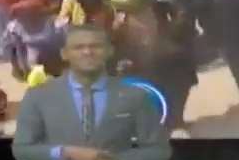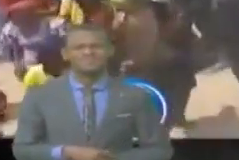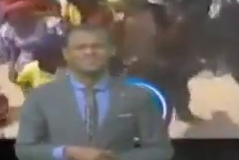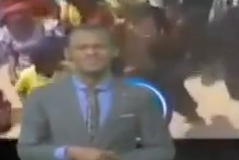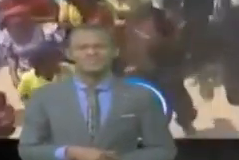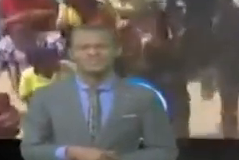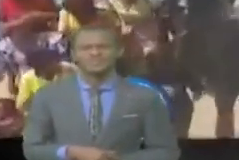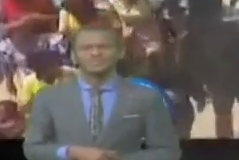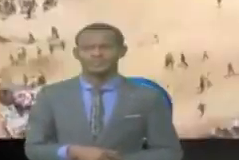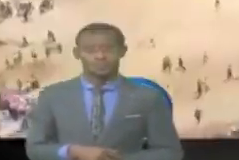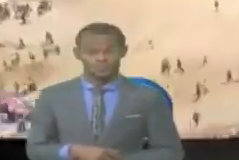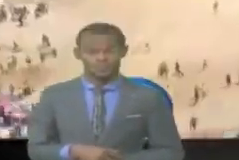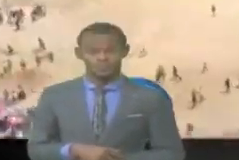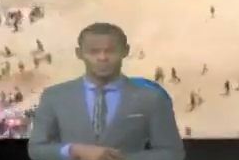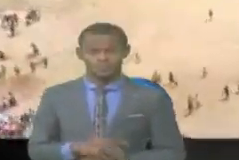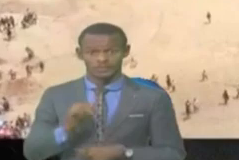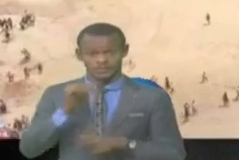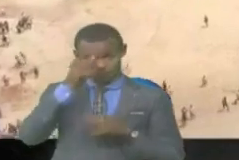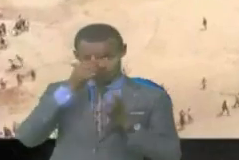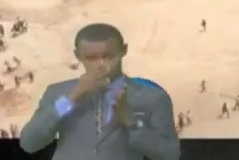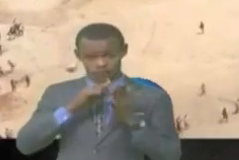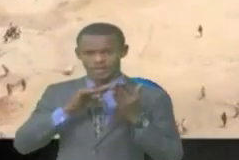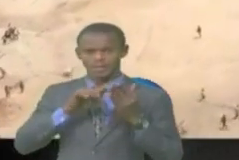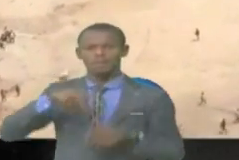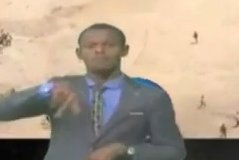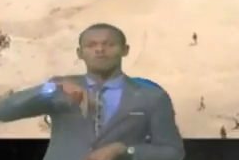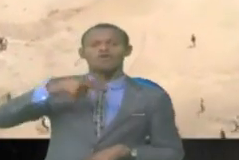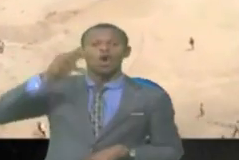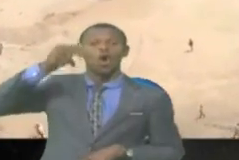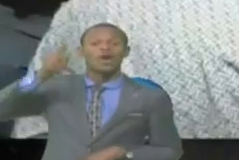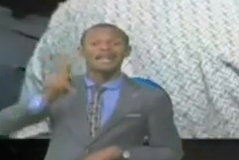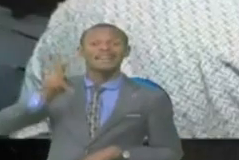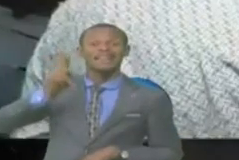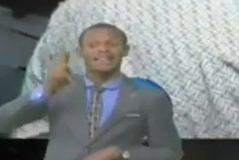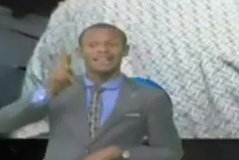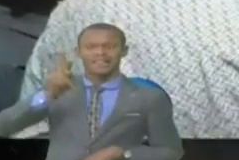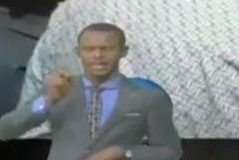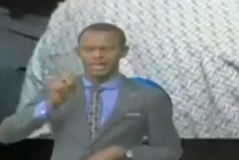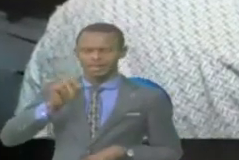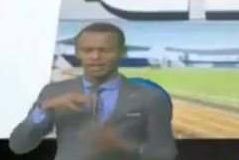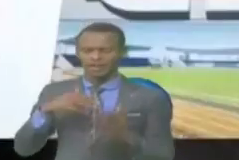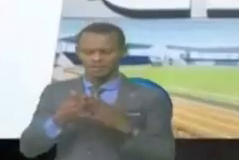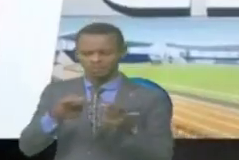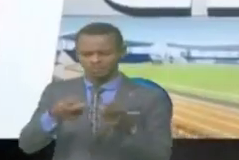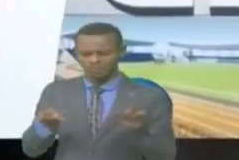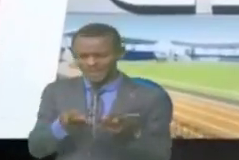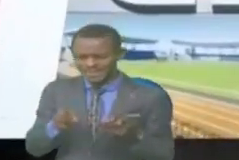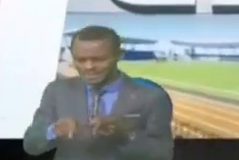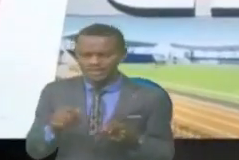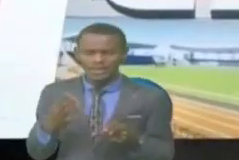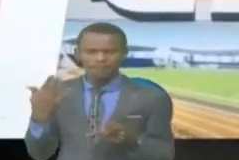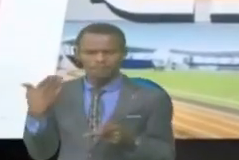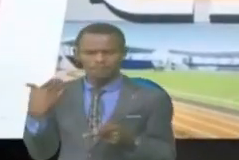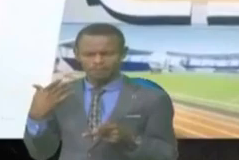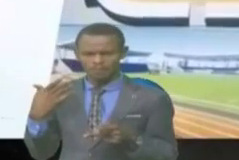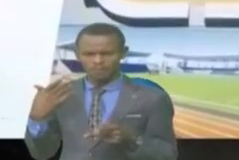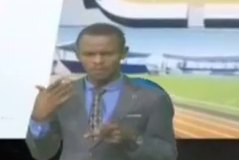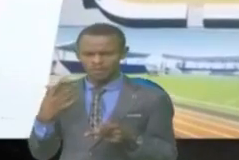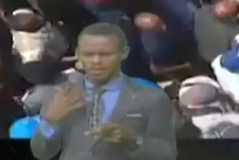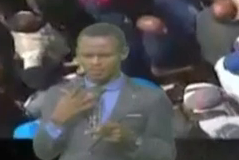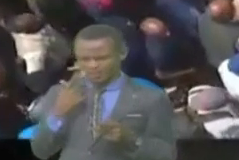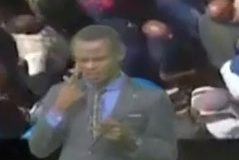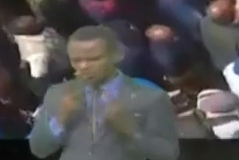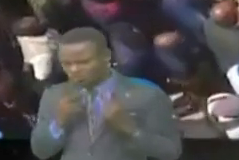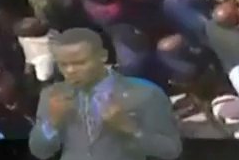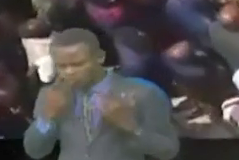C'est sous escorte populaire que Jacques Kiabula Katwe s'est rendu sur le site où sera érigé le complexe omnisport de Kasumbalesa d'une capacité de 30